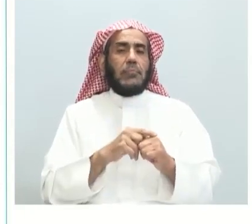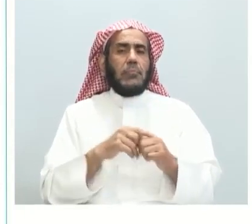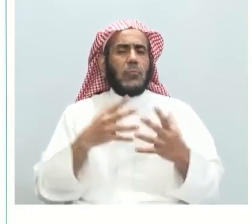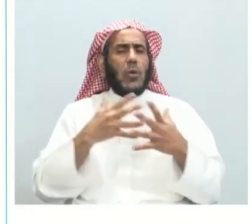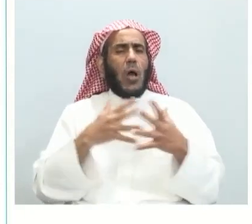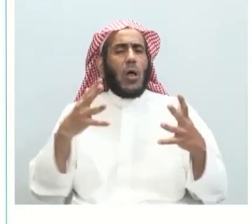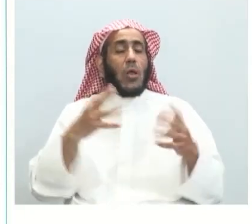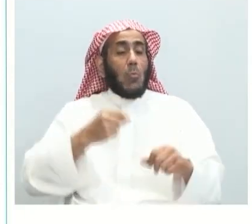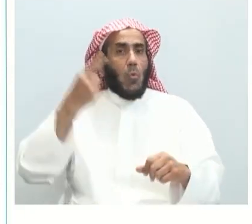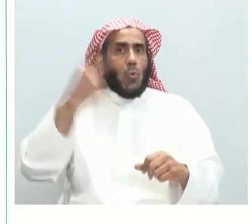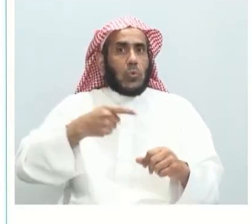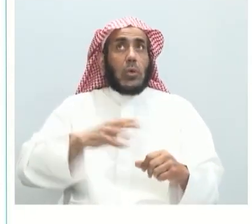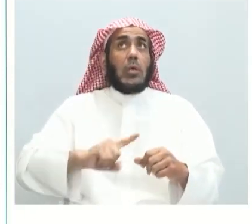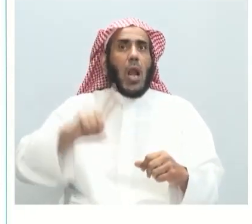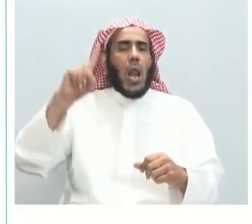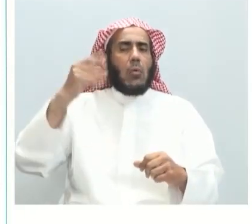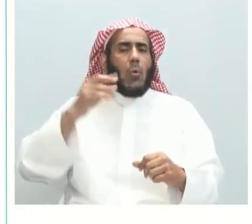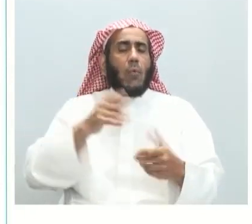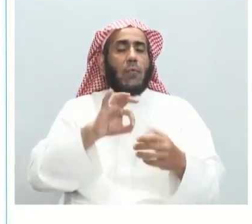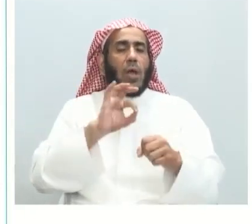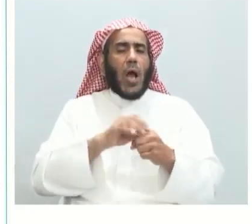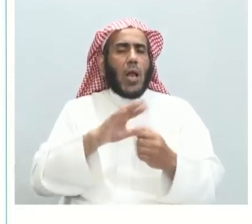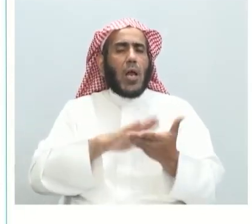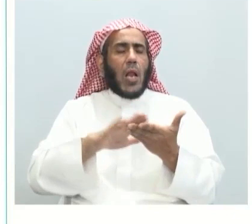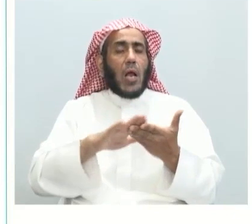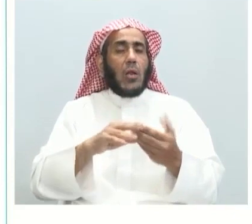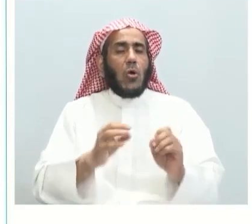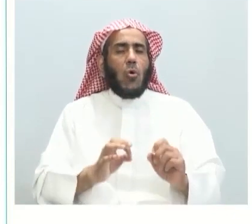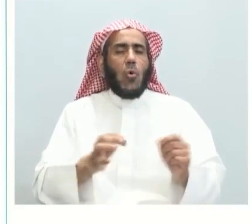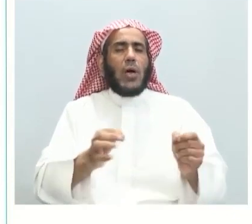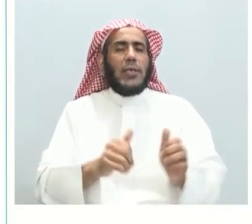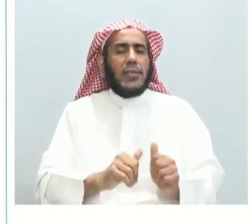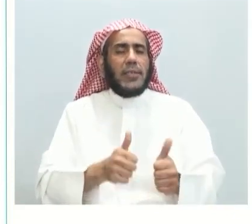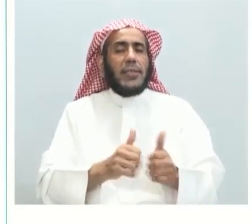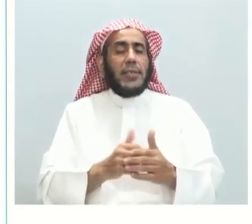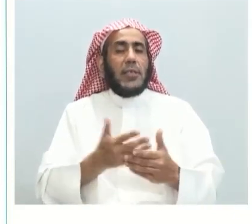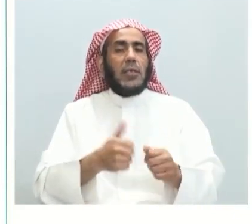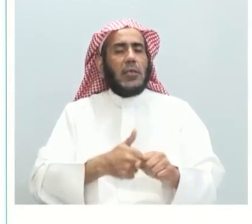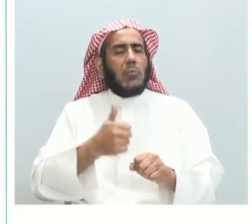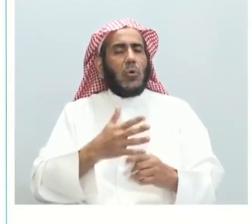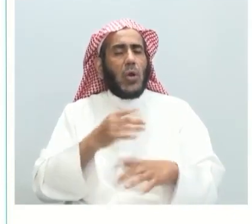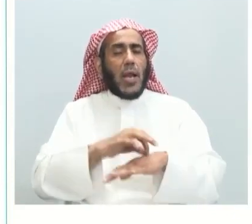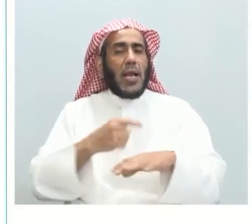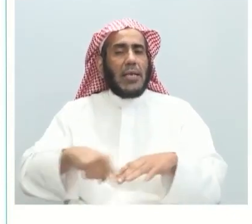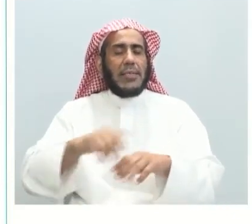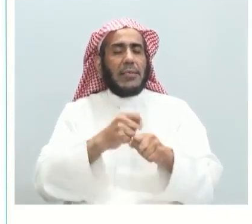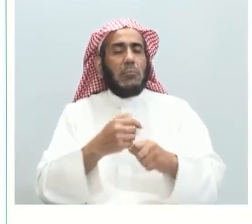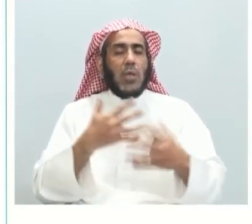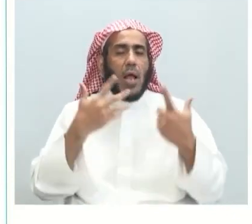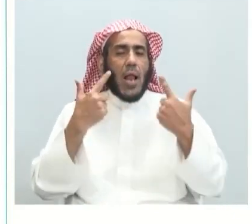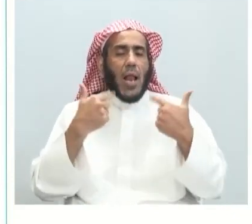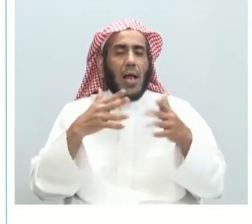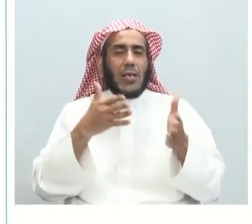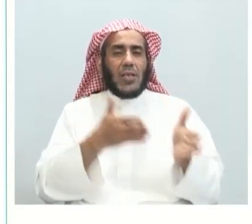عظيم قدره الله ت تعالى في خلق الارض وتهيئتها لماذا ليتمكن الناس من العيش